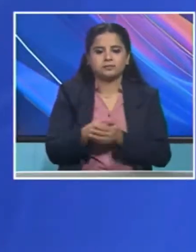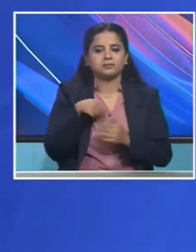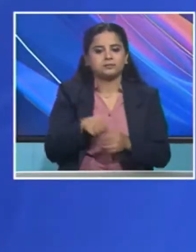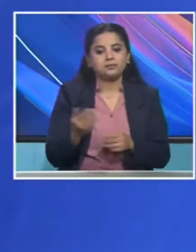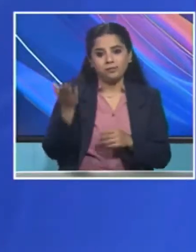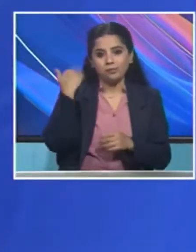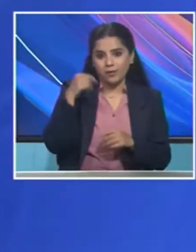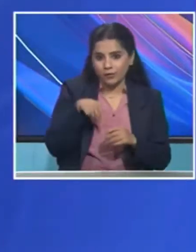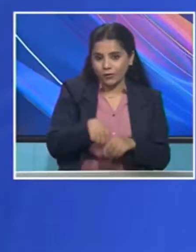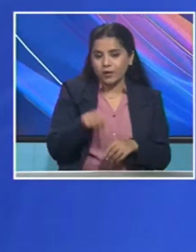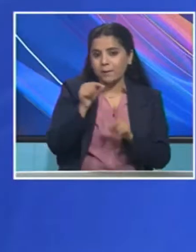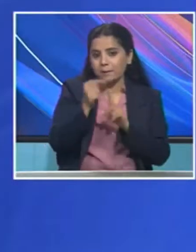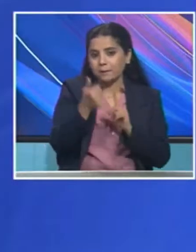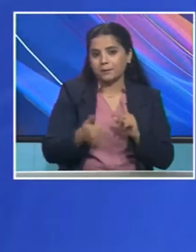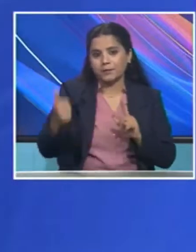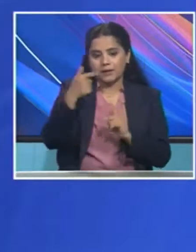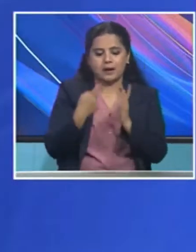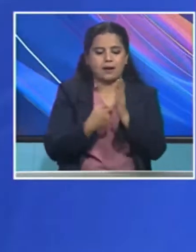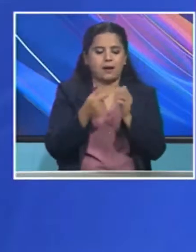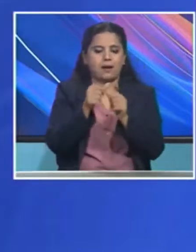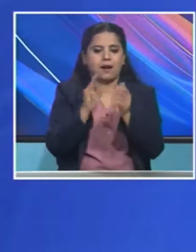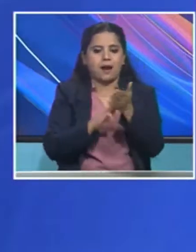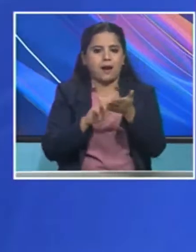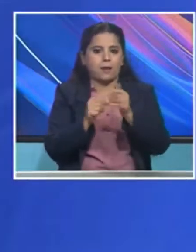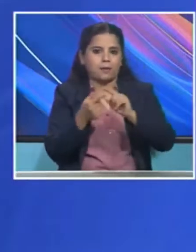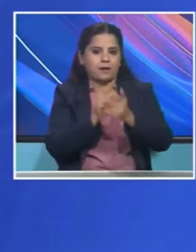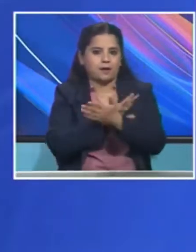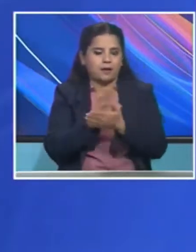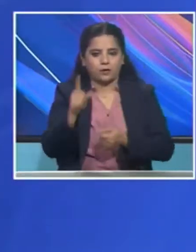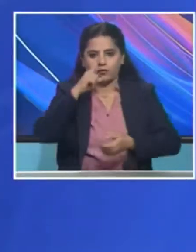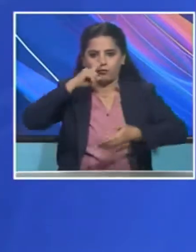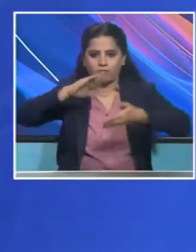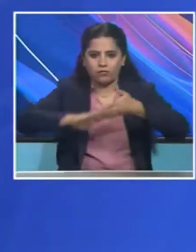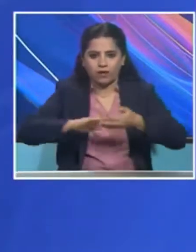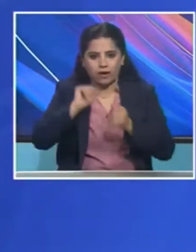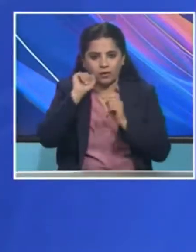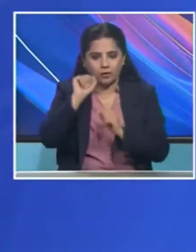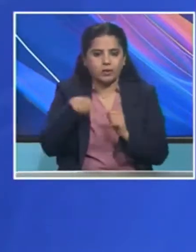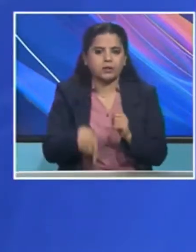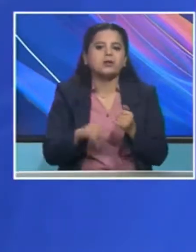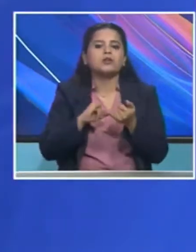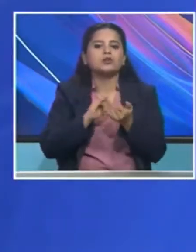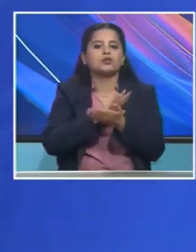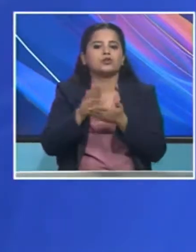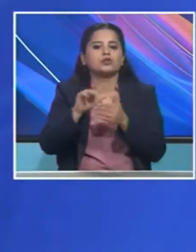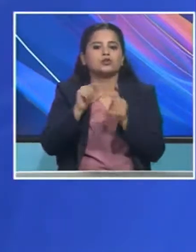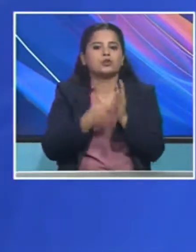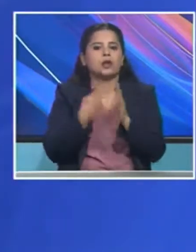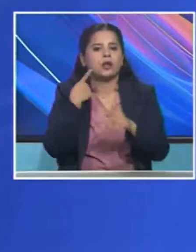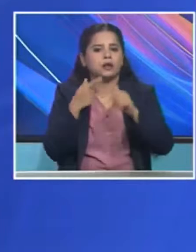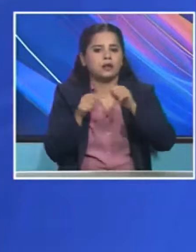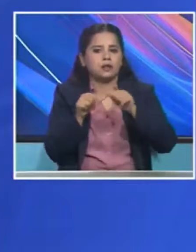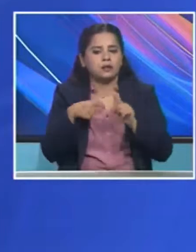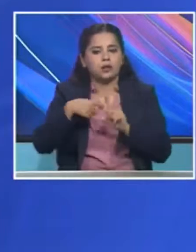राष्ट्रपति श्री रामनाथ कोविंद, उनकी पत्नी श्रीमती सविता कोविंद।